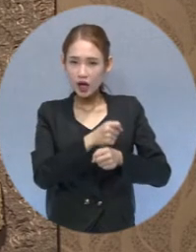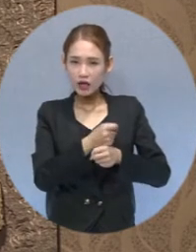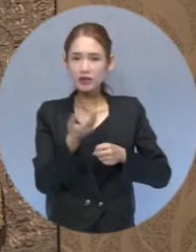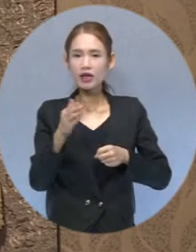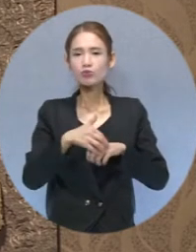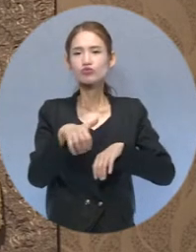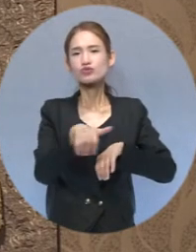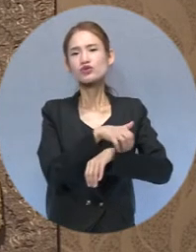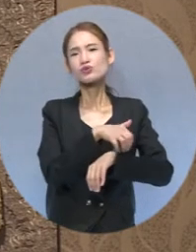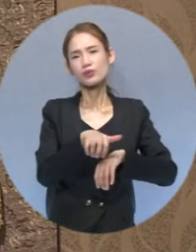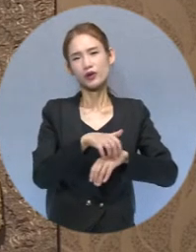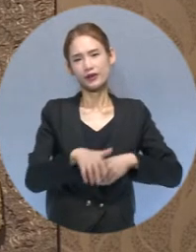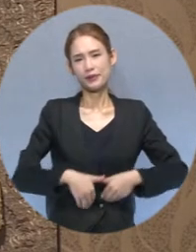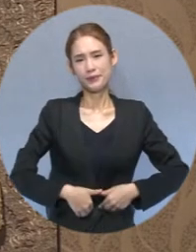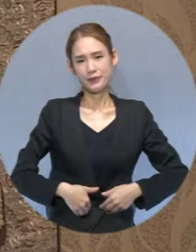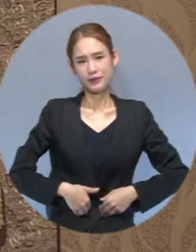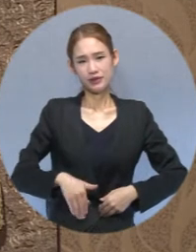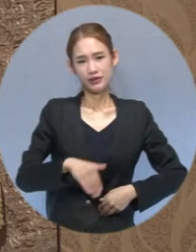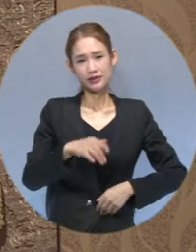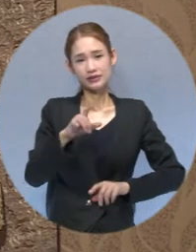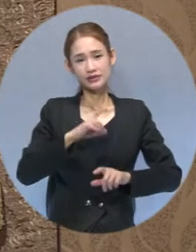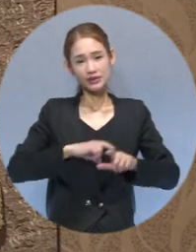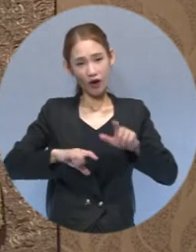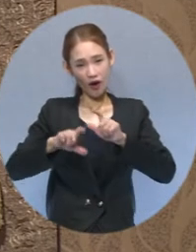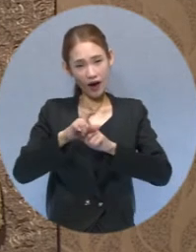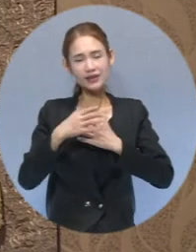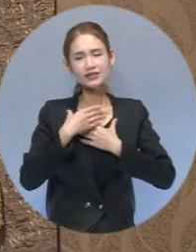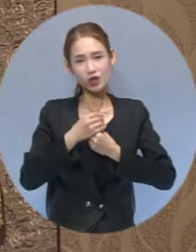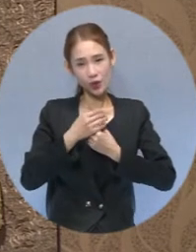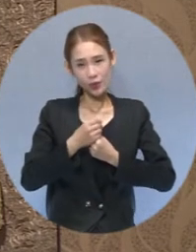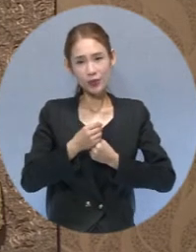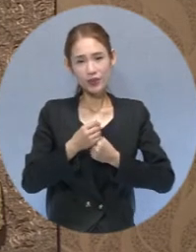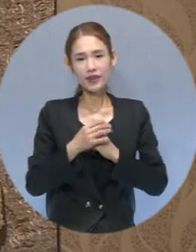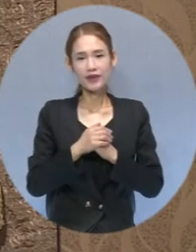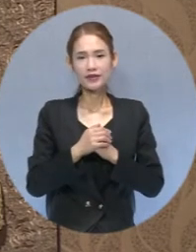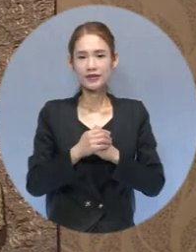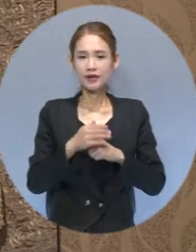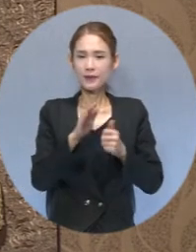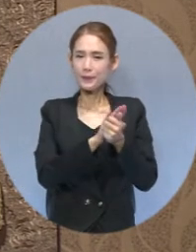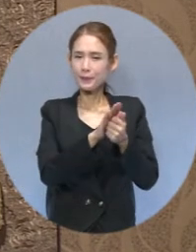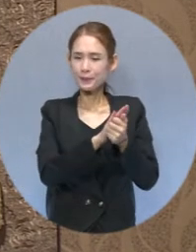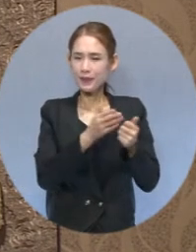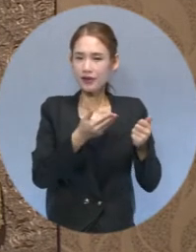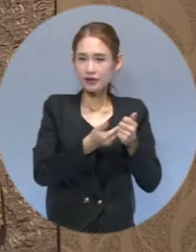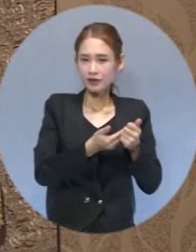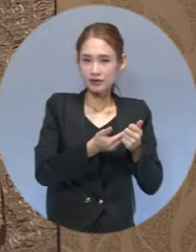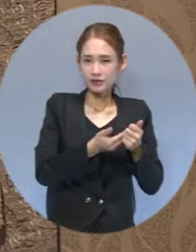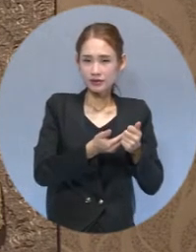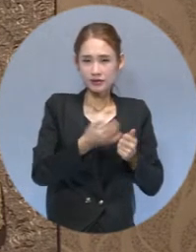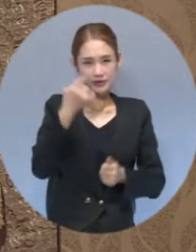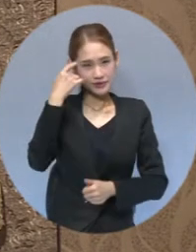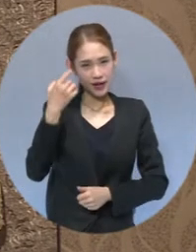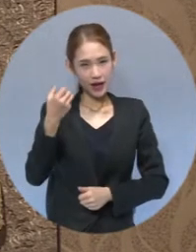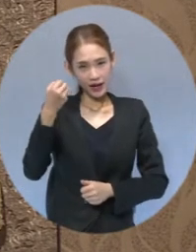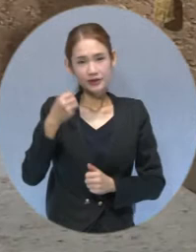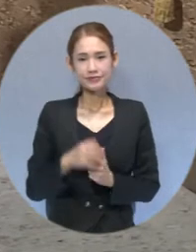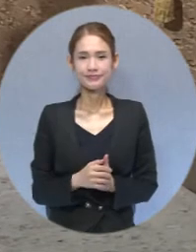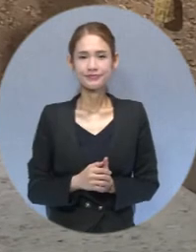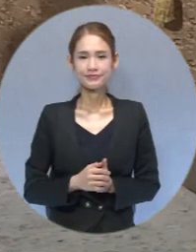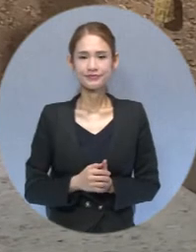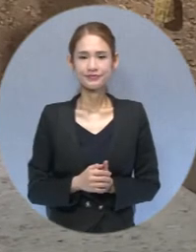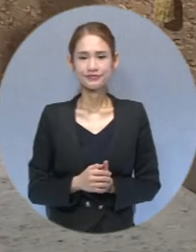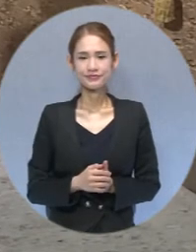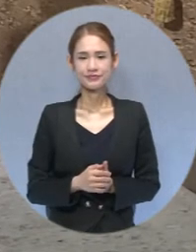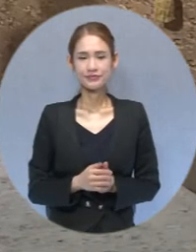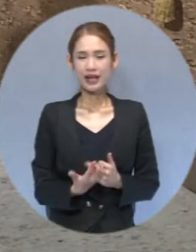됩니다. 그래야지 우리의 안전이 담보되고 네. 또 다른 편리한 서비스를 저희가 제공을 할 수가 있다고 저는 생각을 합니다. 그렇죠.